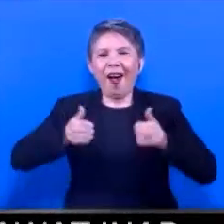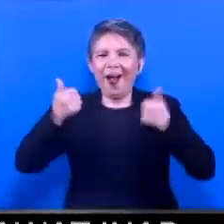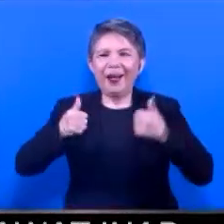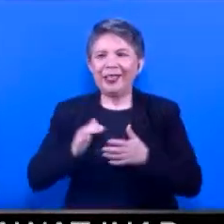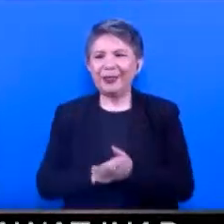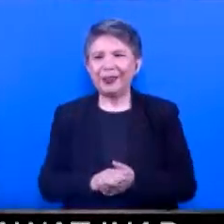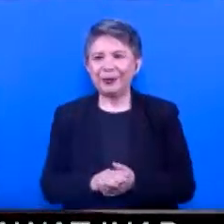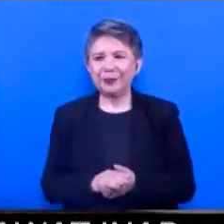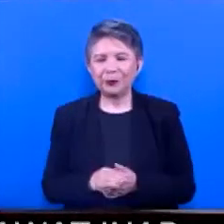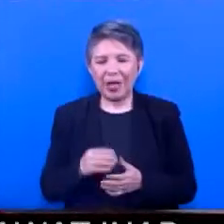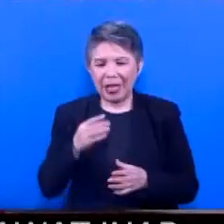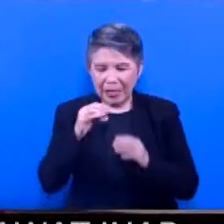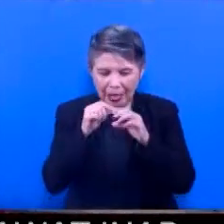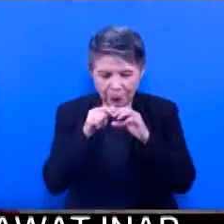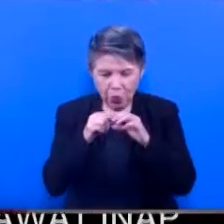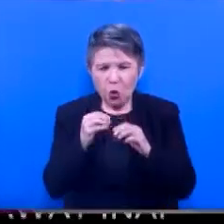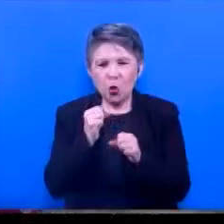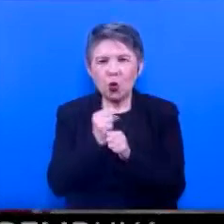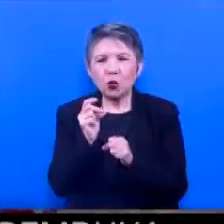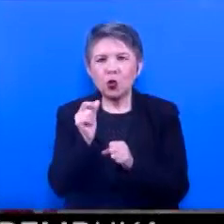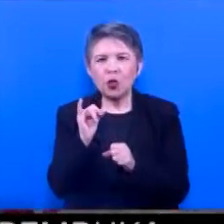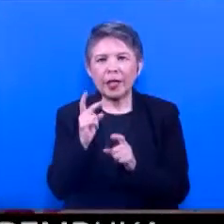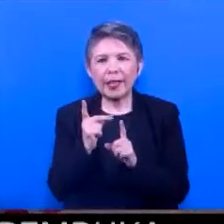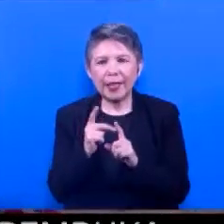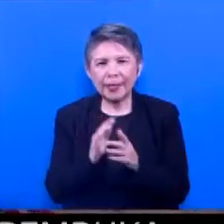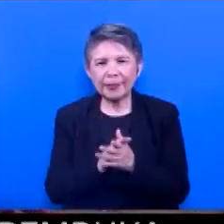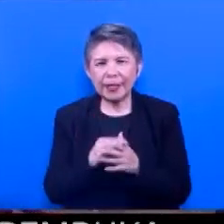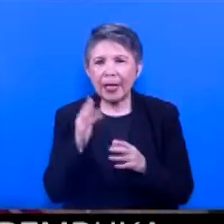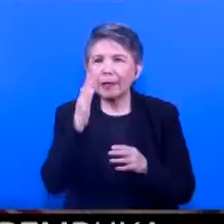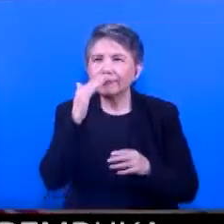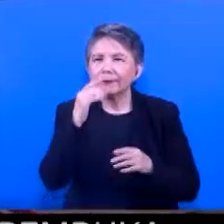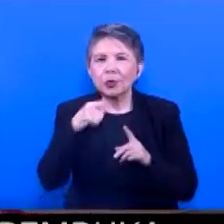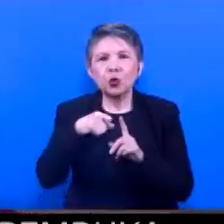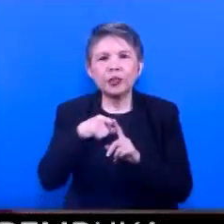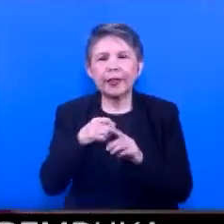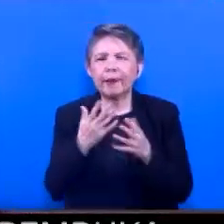Juicy di dalamnya. Gurihnya itu garam, kemudian ada aroma kunyitnya.